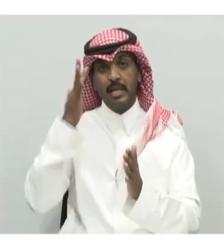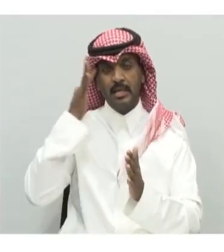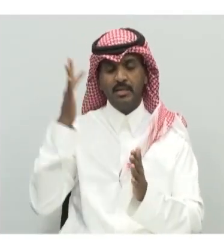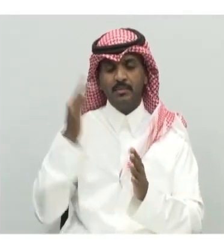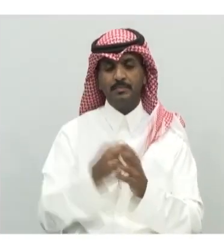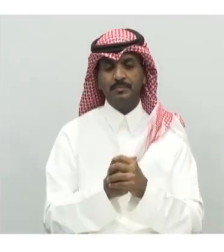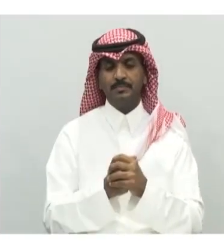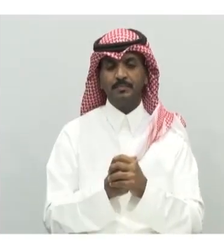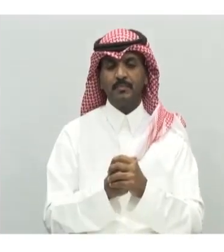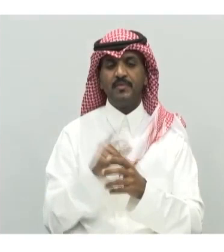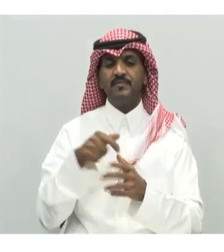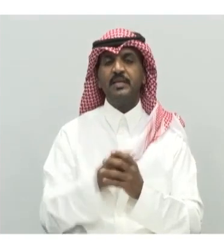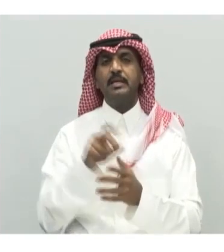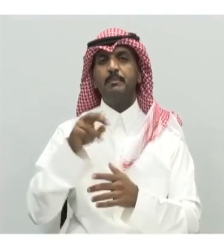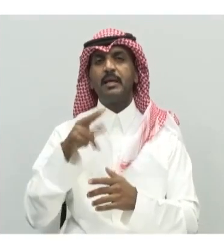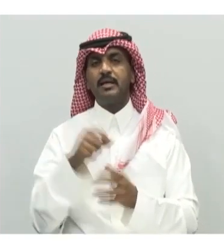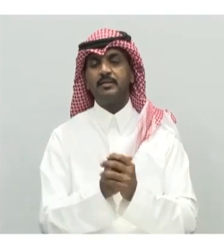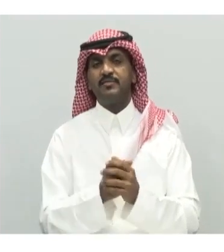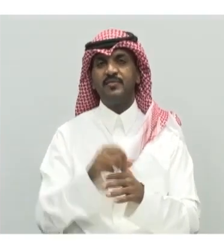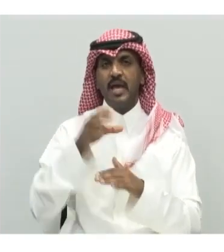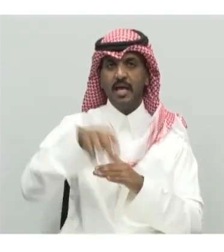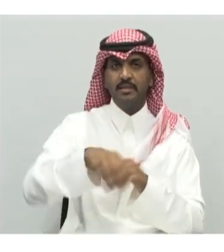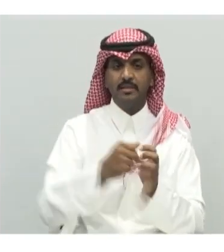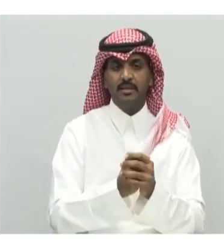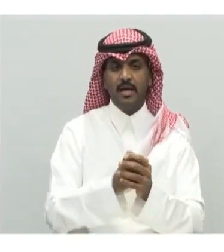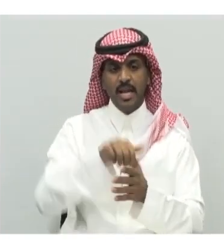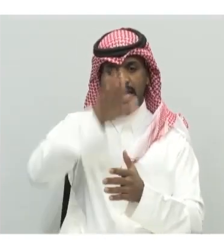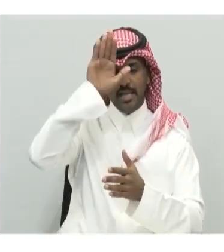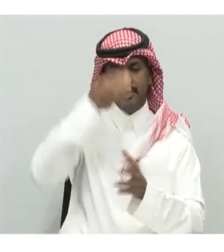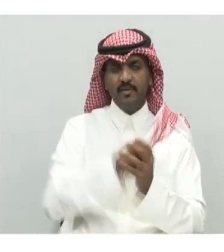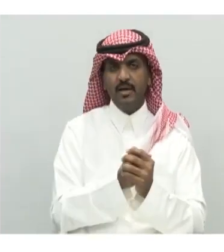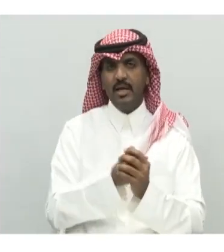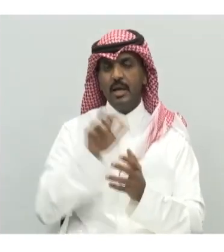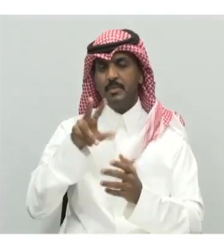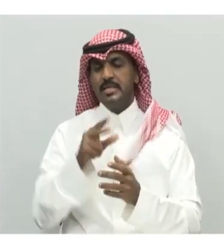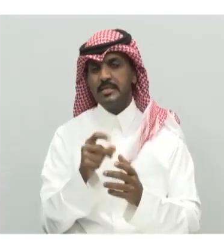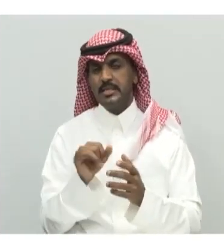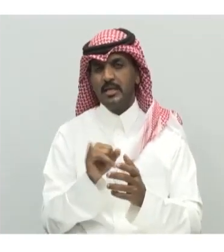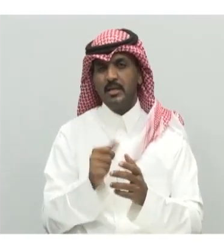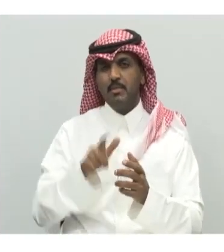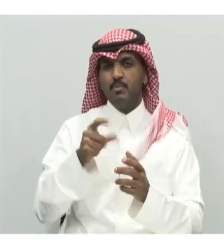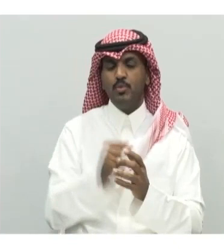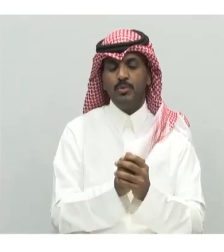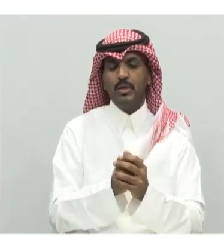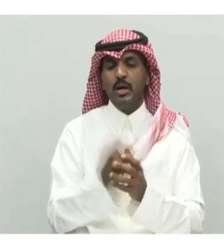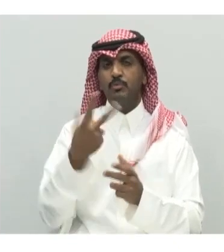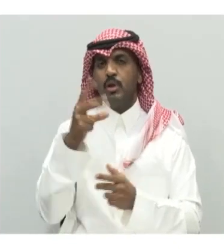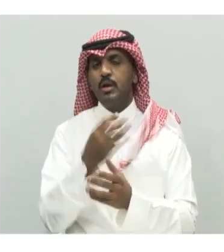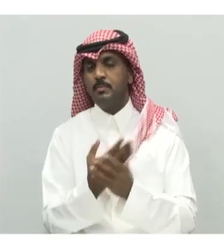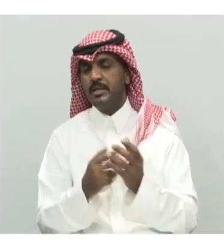بيت الحكمه في بغداد في عهد الخليفه العباسي المامون عبد الله ابن هارون